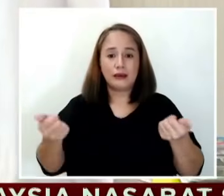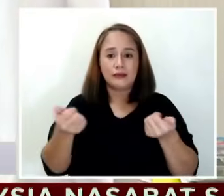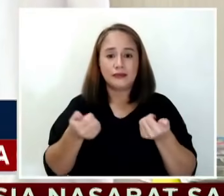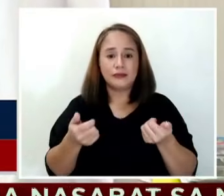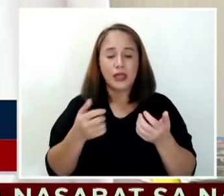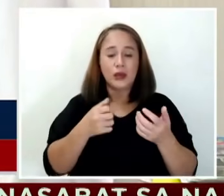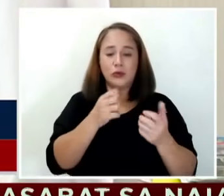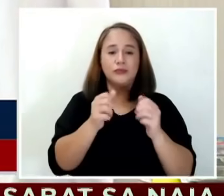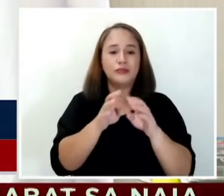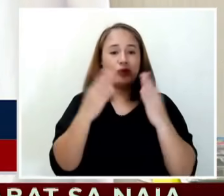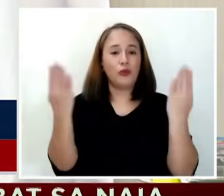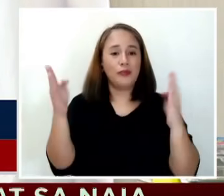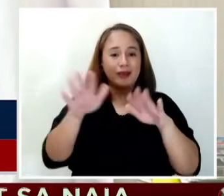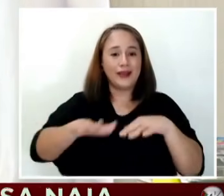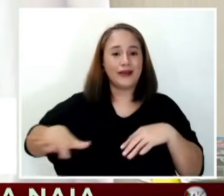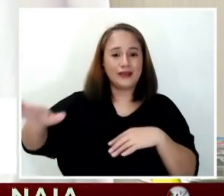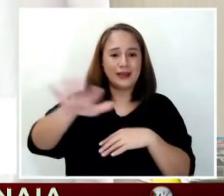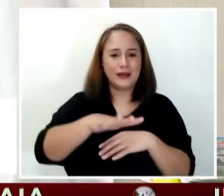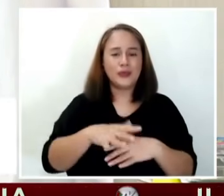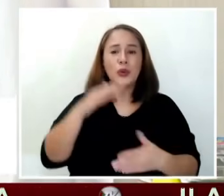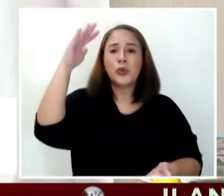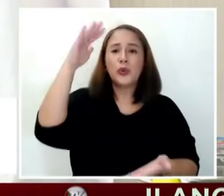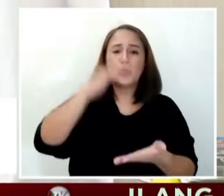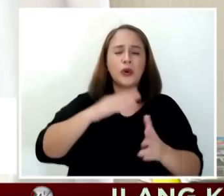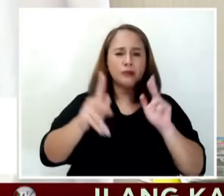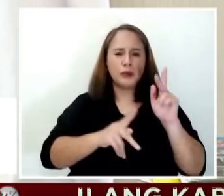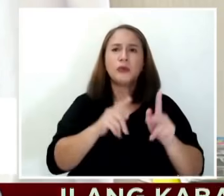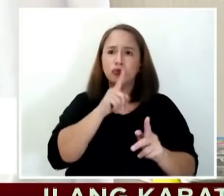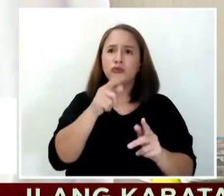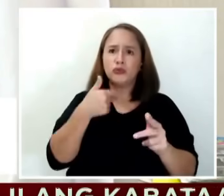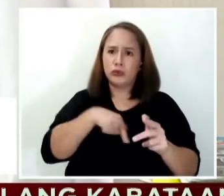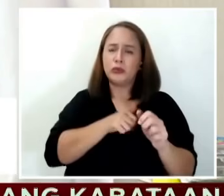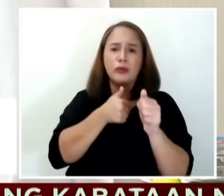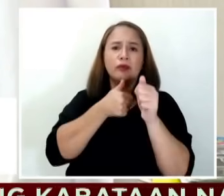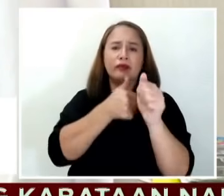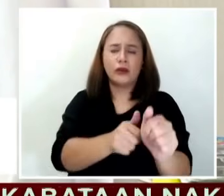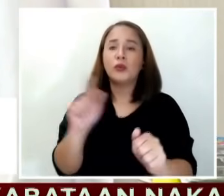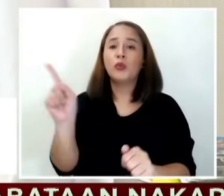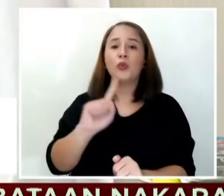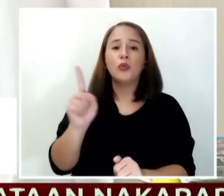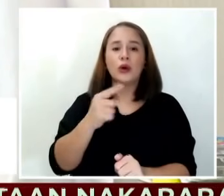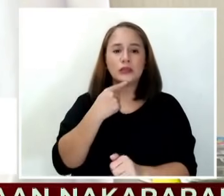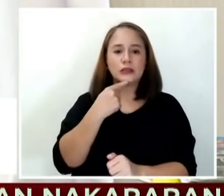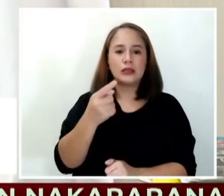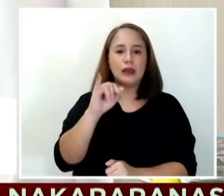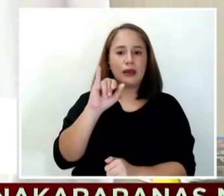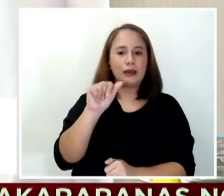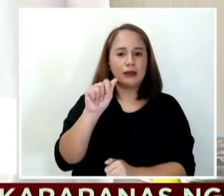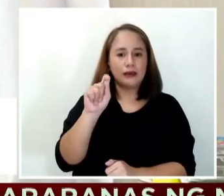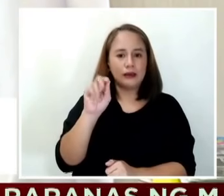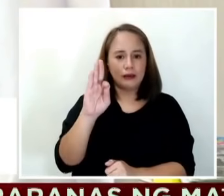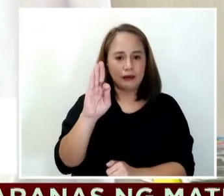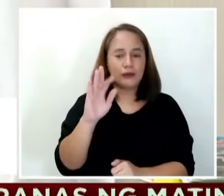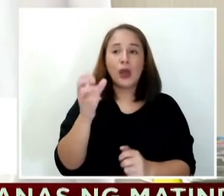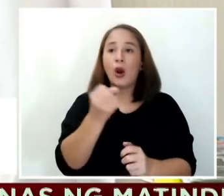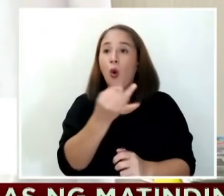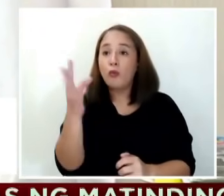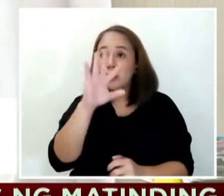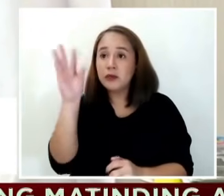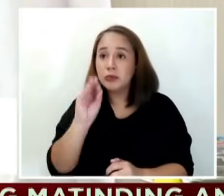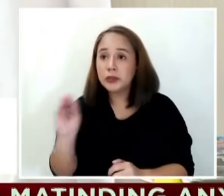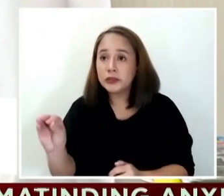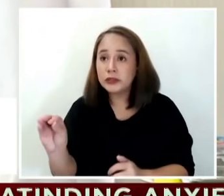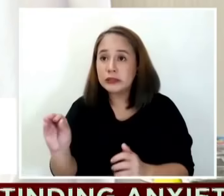natin bawasan yung number ng tao. Susunod po kami kung anong gusto po ng interagency task force, kung ilang porsyento po yan.